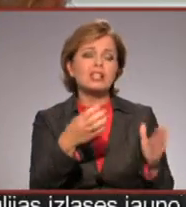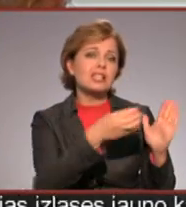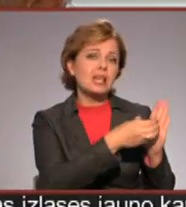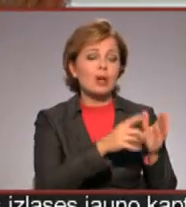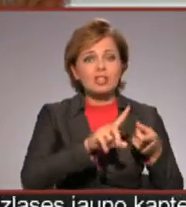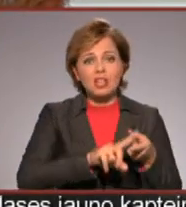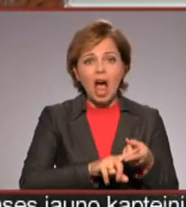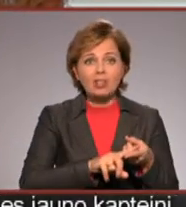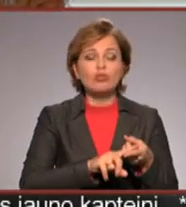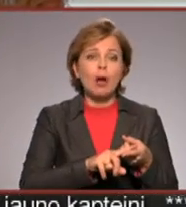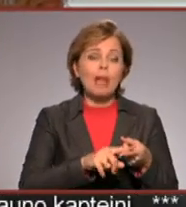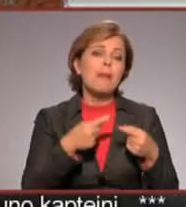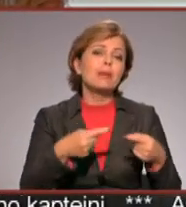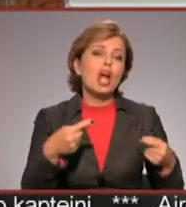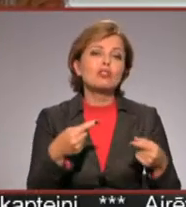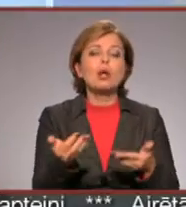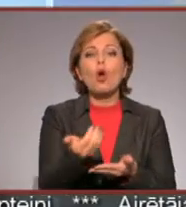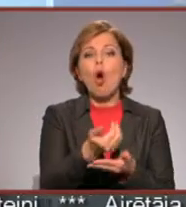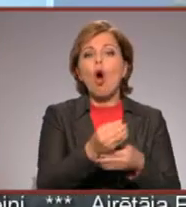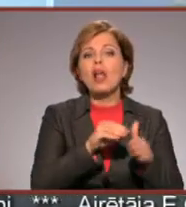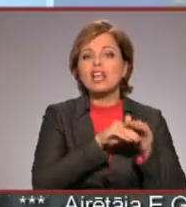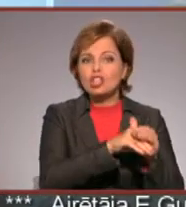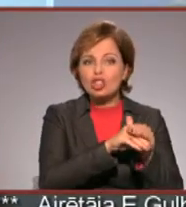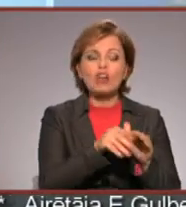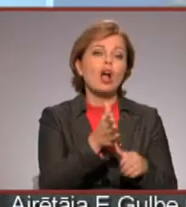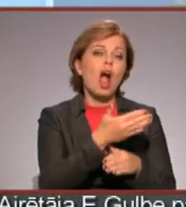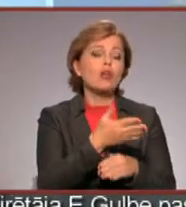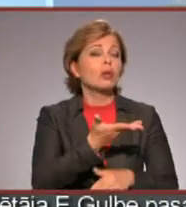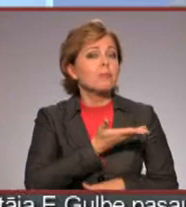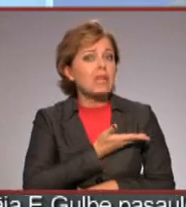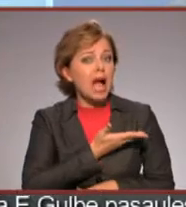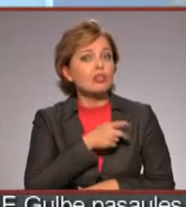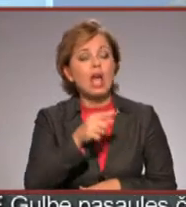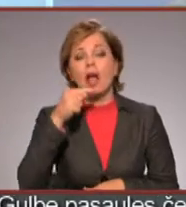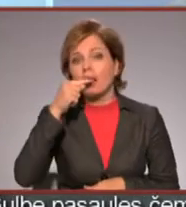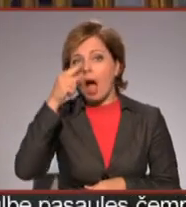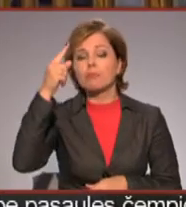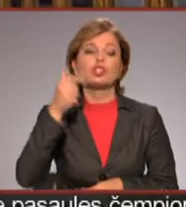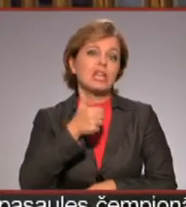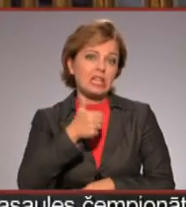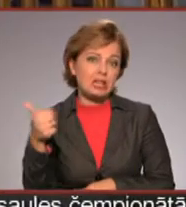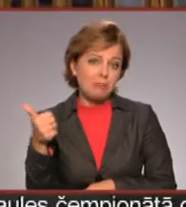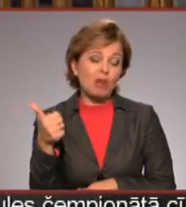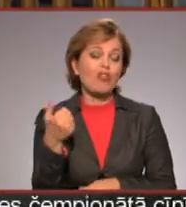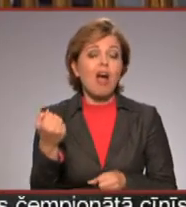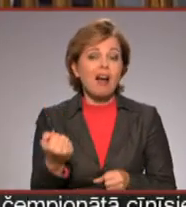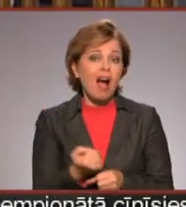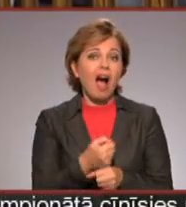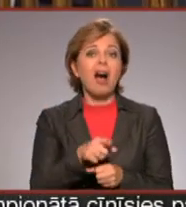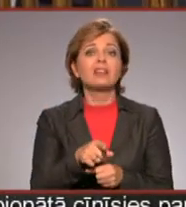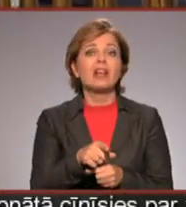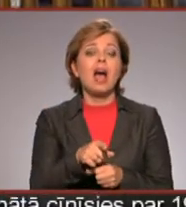saistītu priekšmetu kolekcionēšana, vērtē, ka mūsu karogs tik daudz ko piedzīvojas, kā ar to jālepojas īpaši. Ir gan